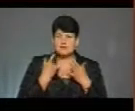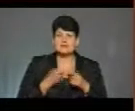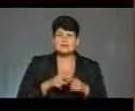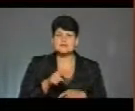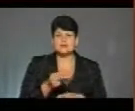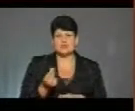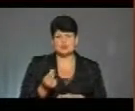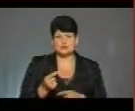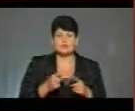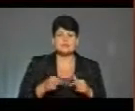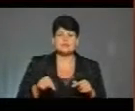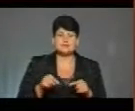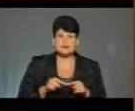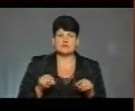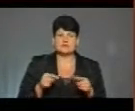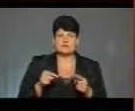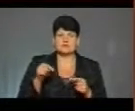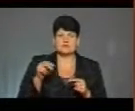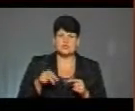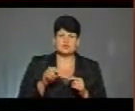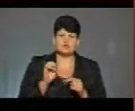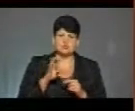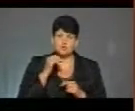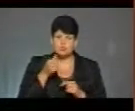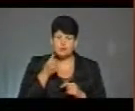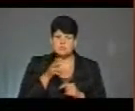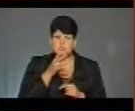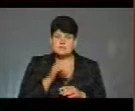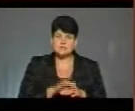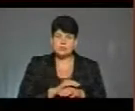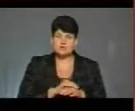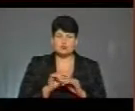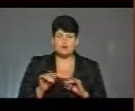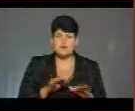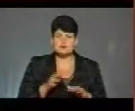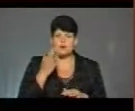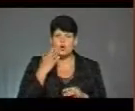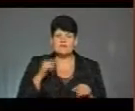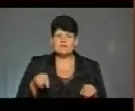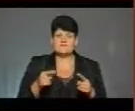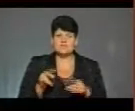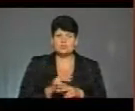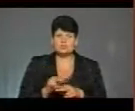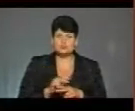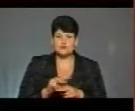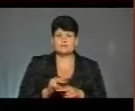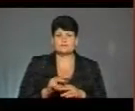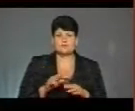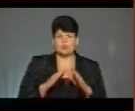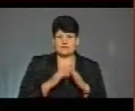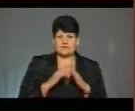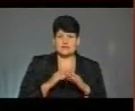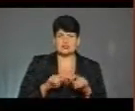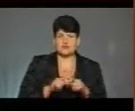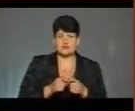коштів. Організацію заснували у 2014 році під час благодійної акції, коли відновлювали будинки, зруйновані під час війни на